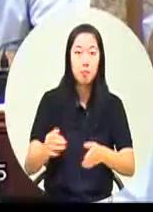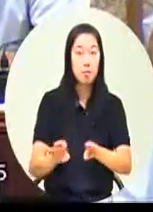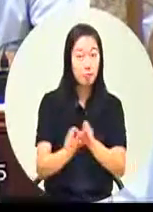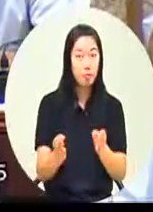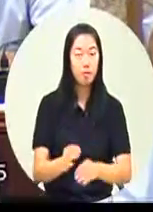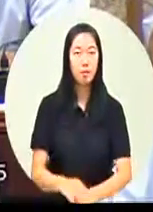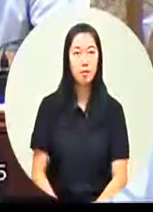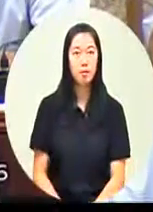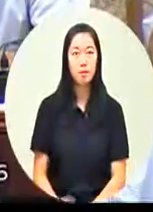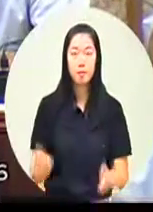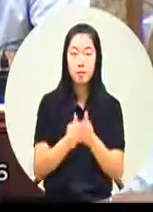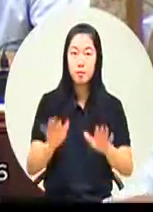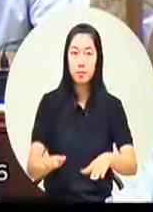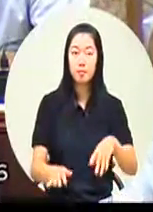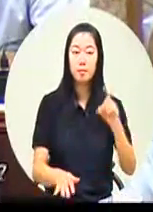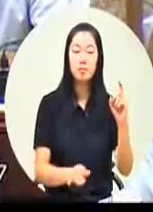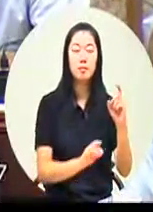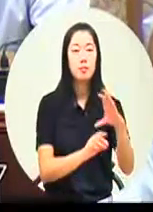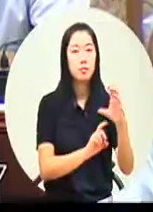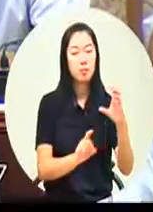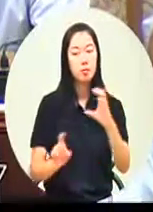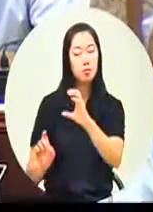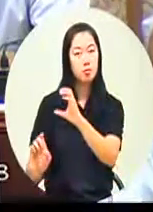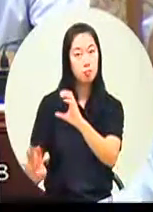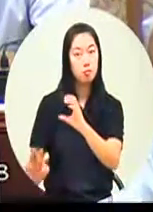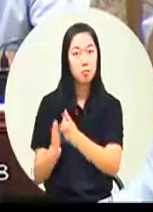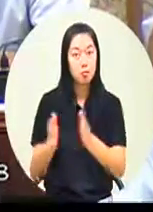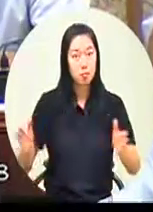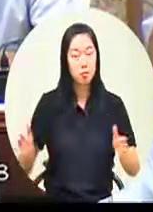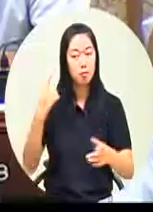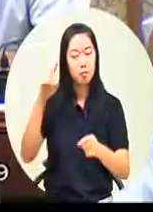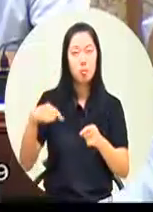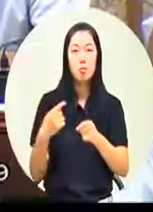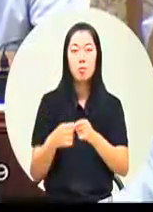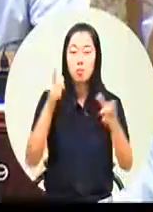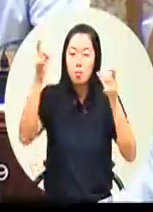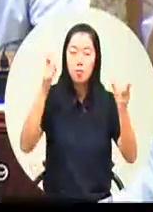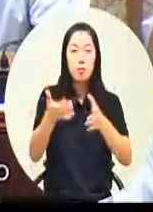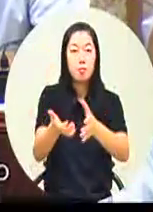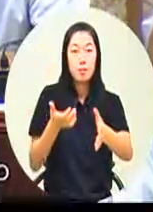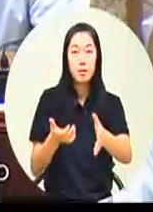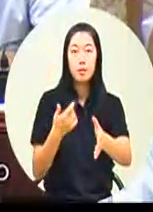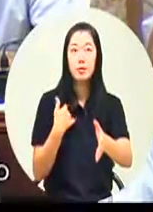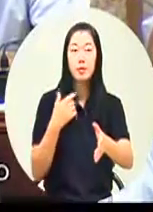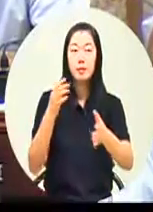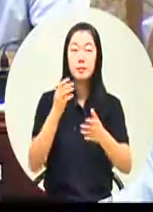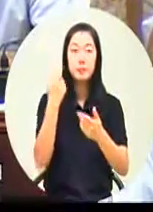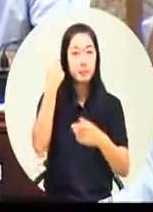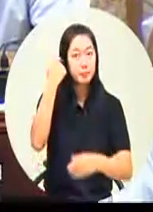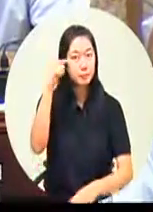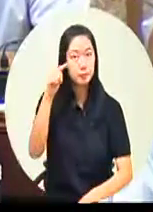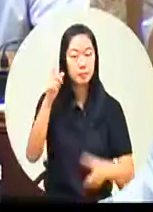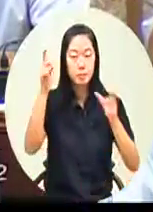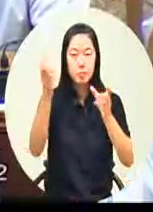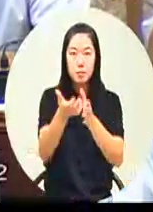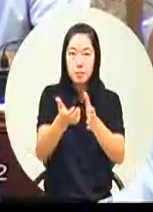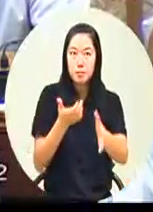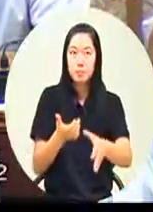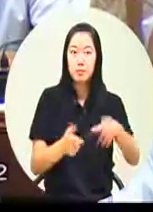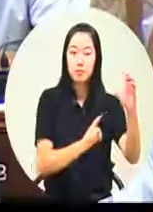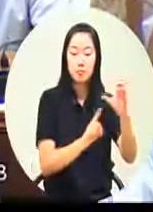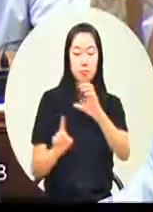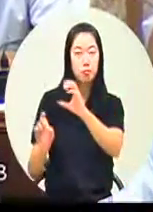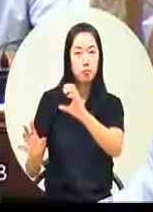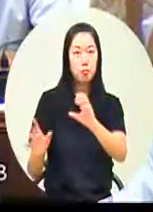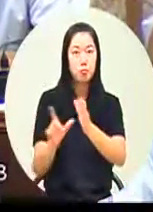前到西十四的部分预定在明年春节前，也就是说明年春节前会从西万到西十四，那在